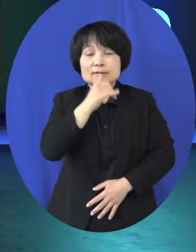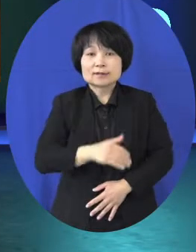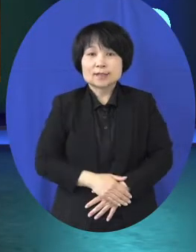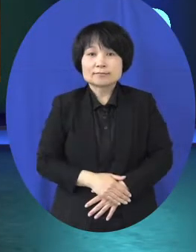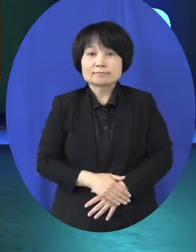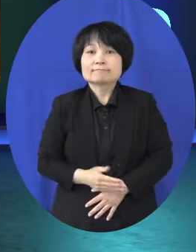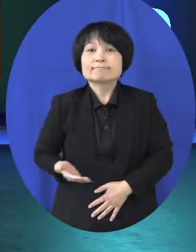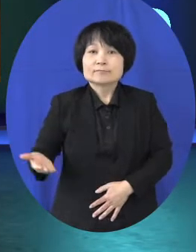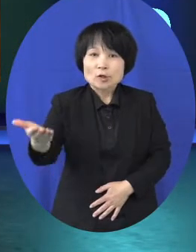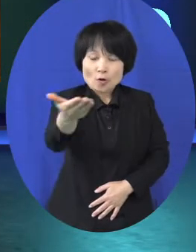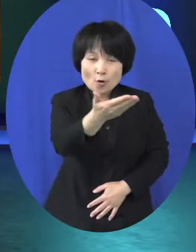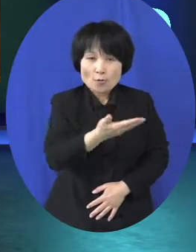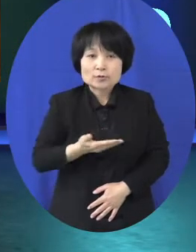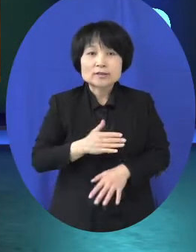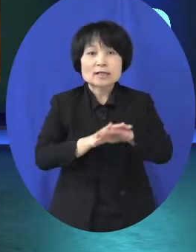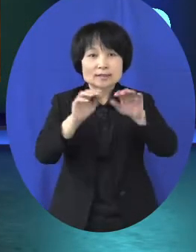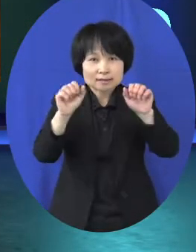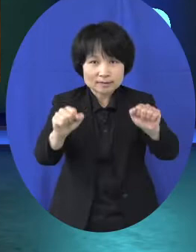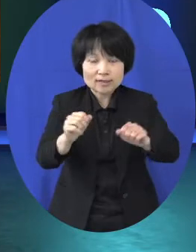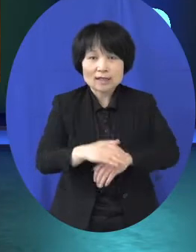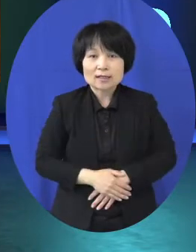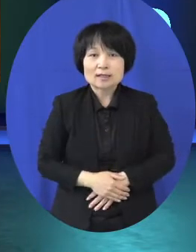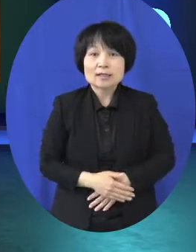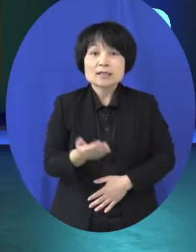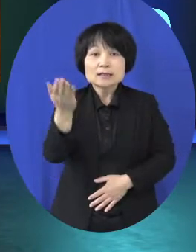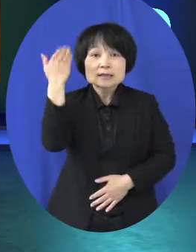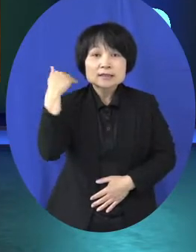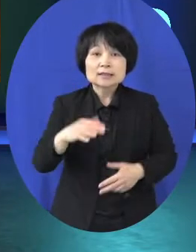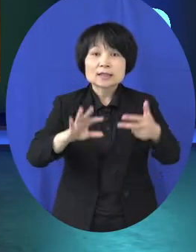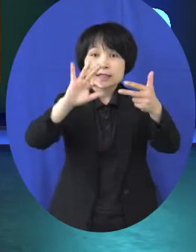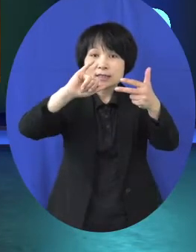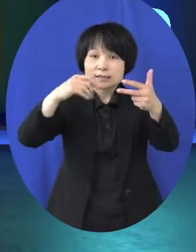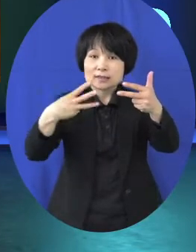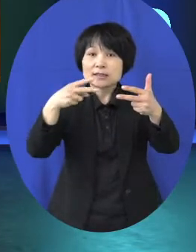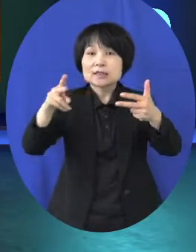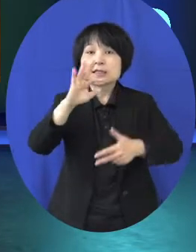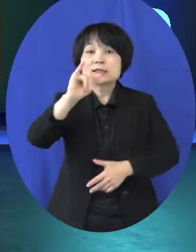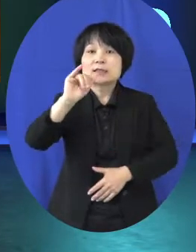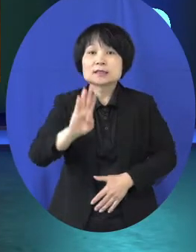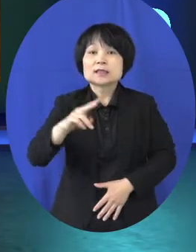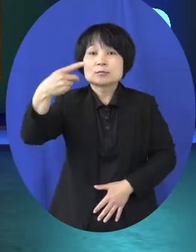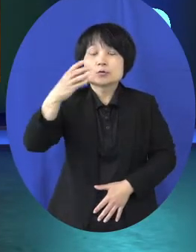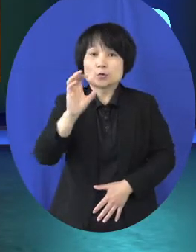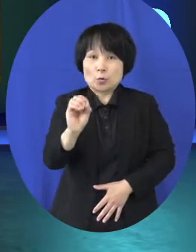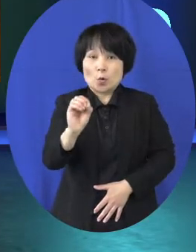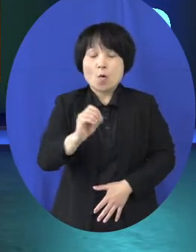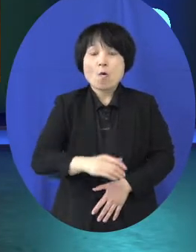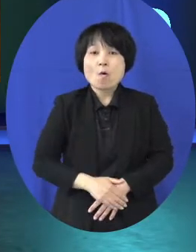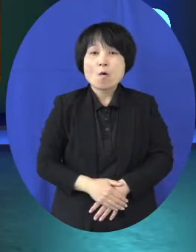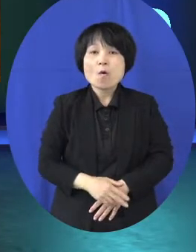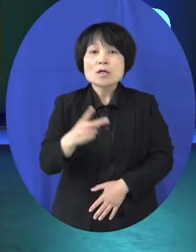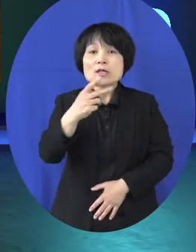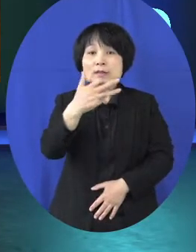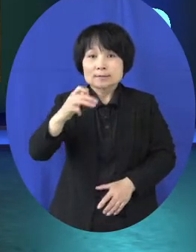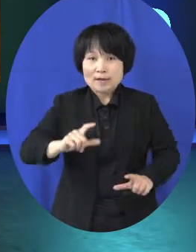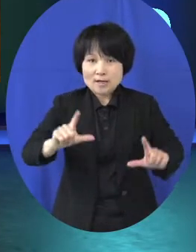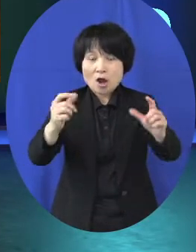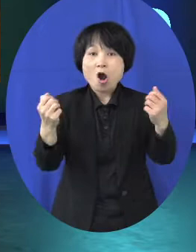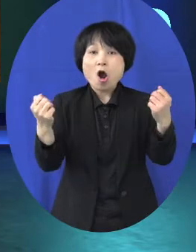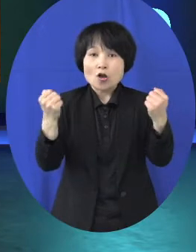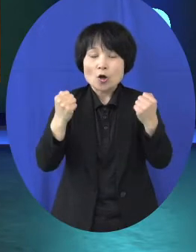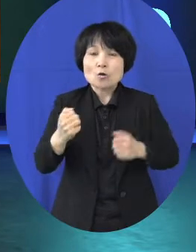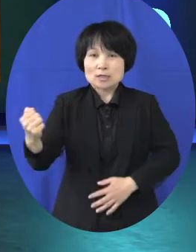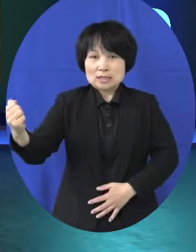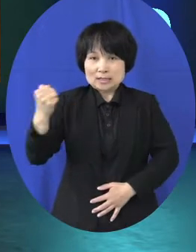시청자 여러분 안녕하십니까? 지난 7일은 겨울에 들어선다는 입동이었죠. 2018년 겨울도 힘차게